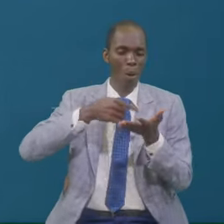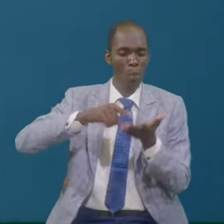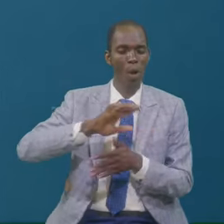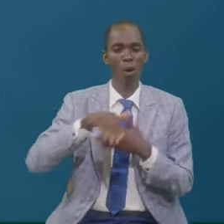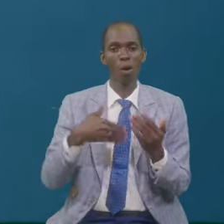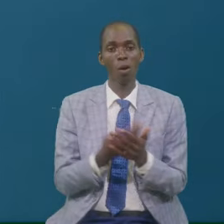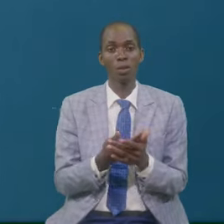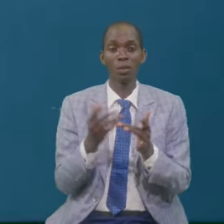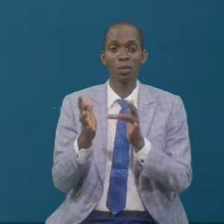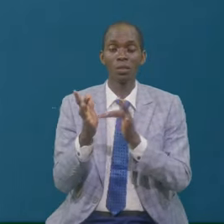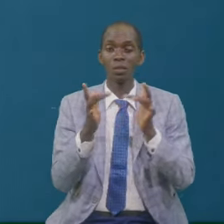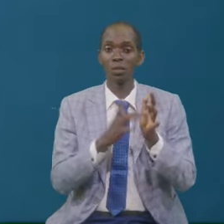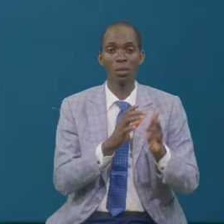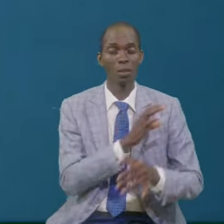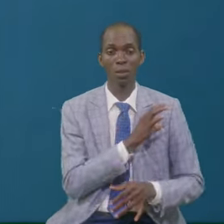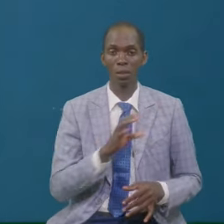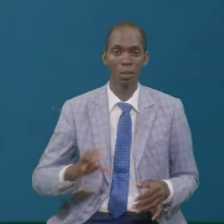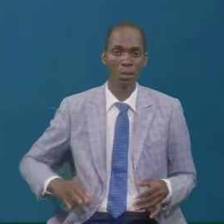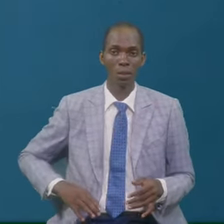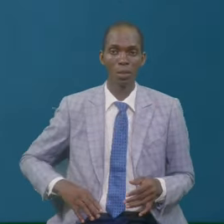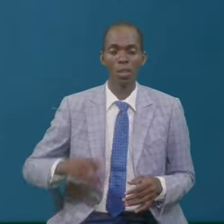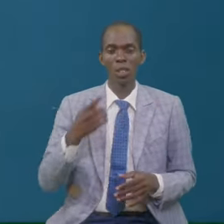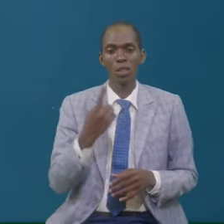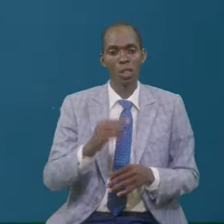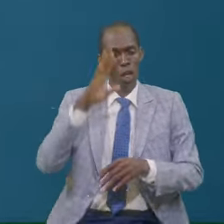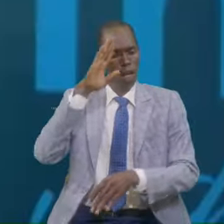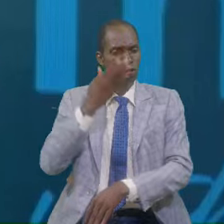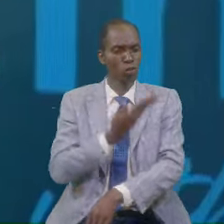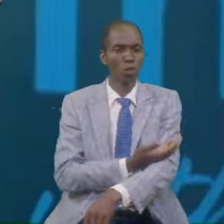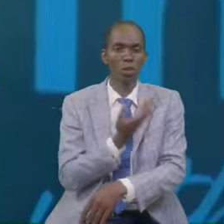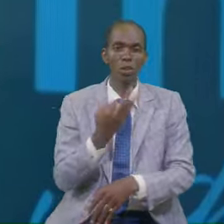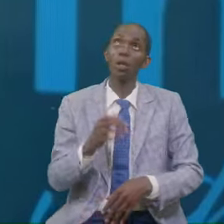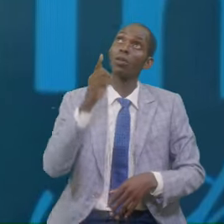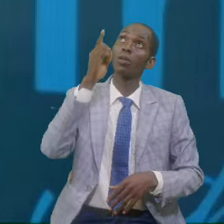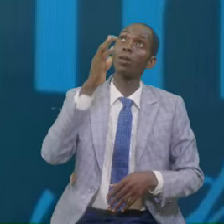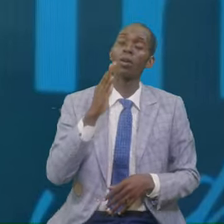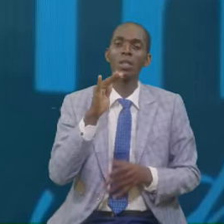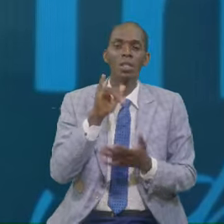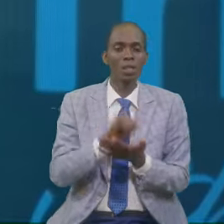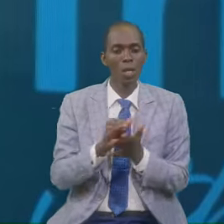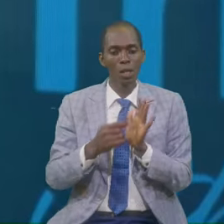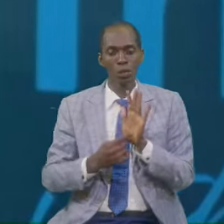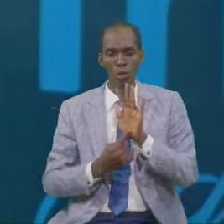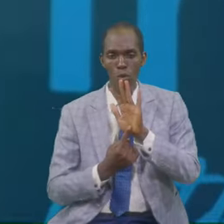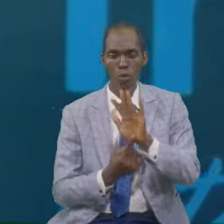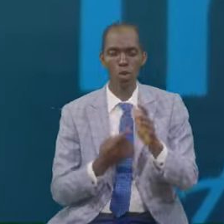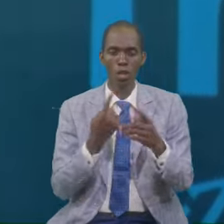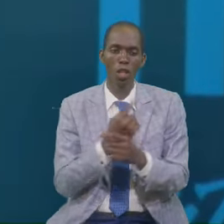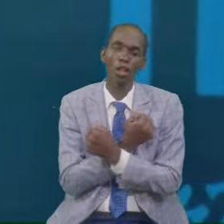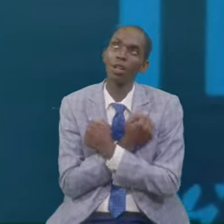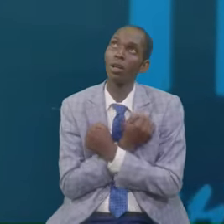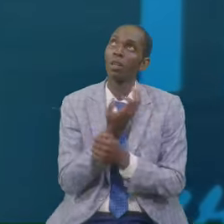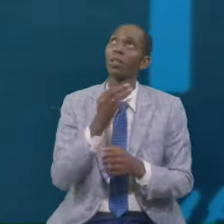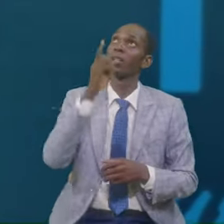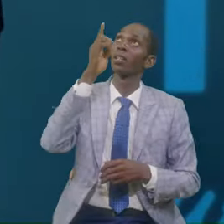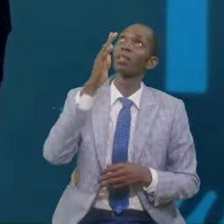Christ. యేసుక్రీస్తు. The Son of God. దేవుని కుమారుడు. That shows the love of God. దేవుని ప్రేమను